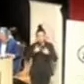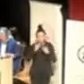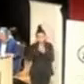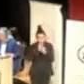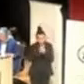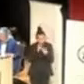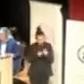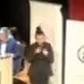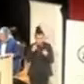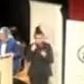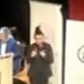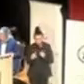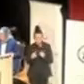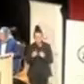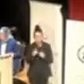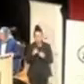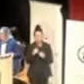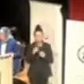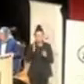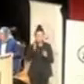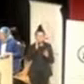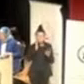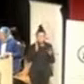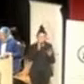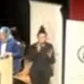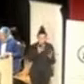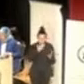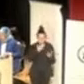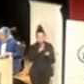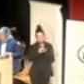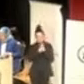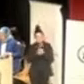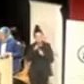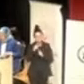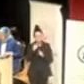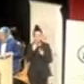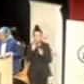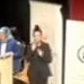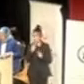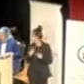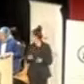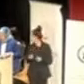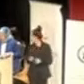sayılan Z39 ile TÜBİTAK, E-Devlet, ISBN gibi sistemlerle ilgili konuşabilmektedir.